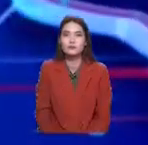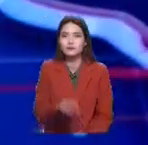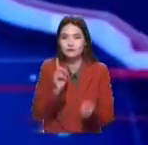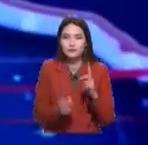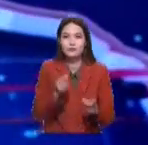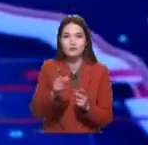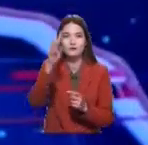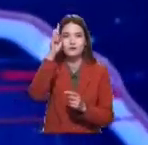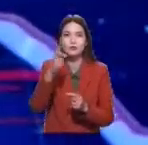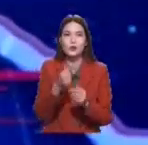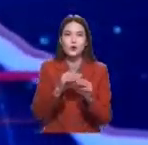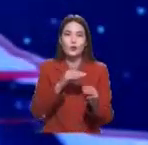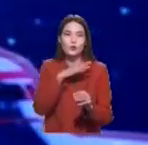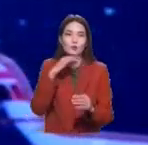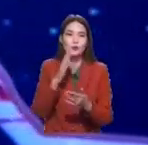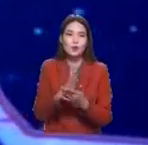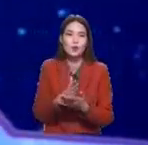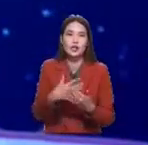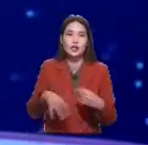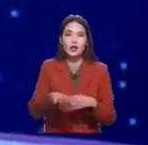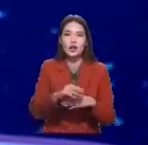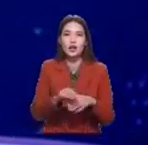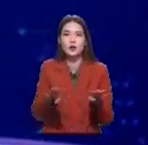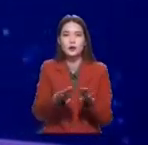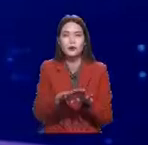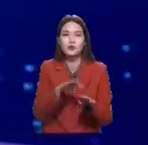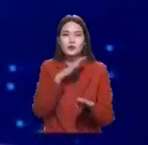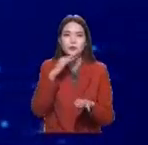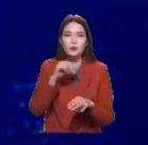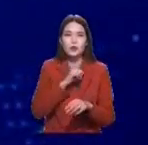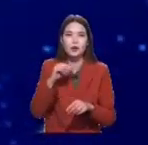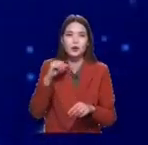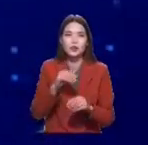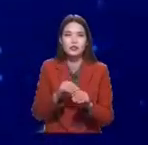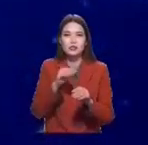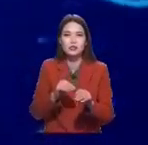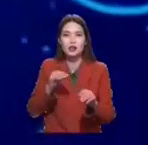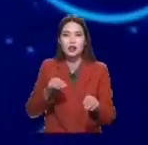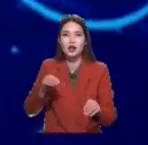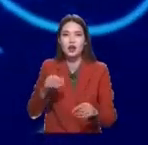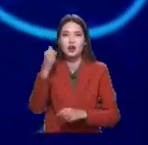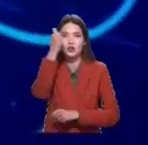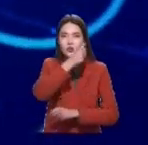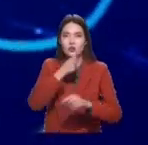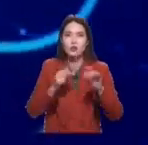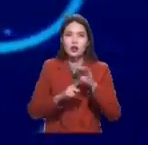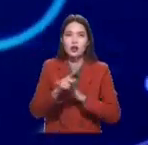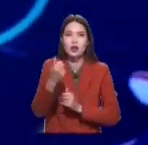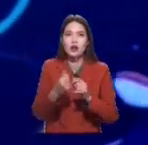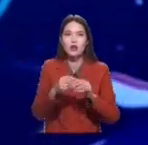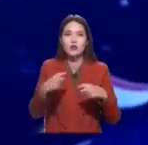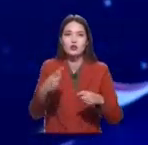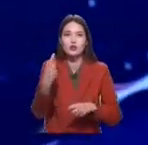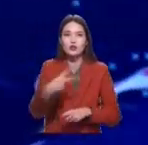Расымен елімізде көлік көбейіп барады. Мегаполистерді былай қойғанда моноқалалардың өзінде кептеліс болады. Жыл басынан бері автосалондар 120 мыңнан астам